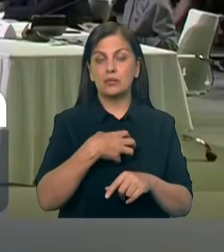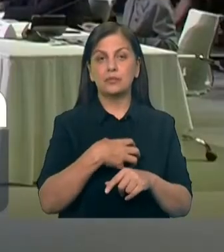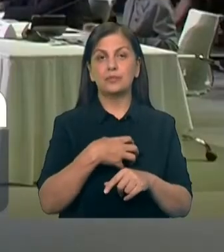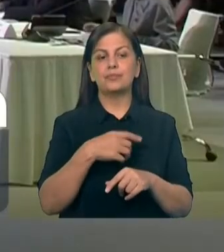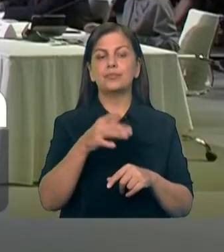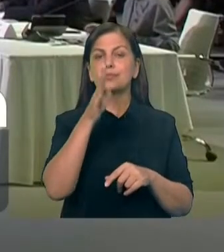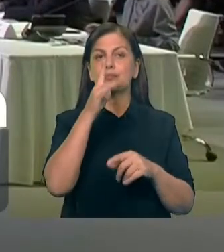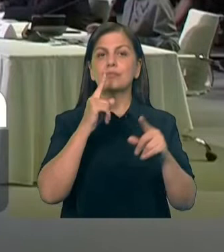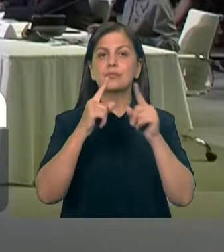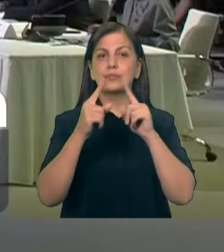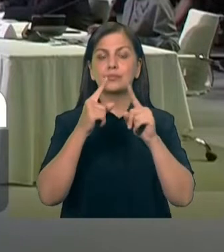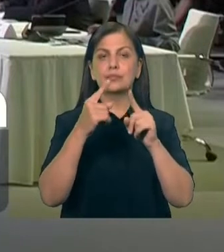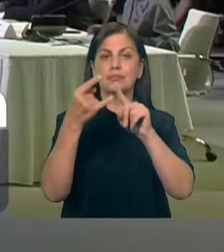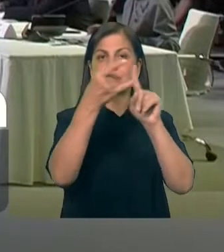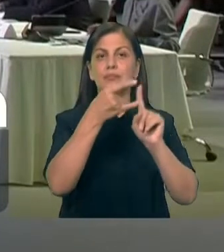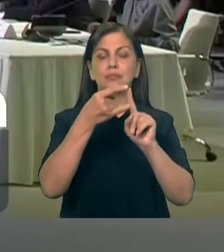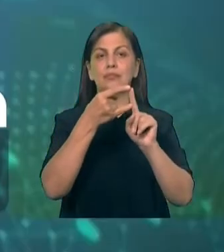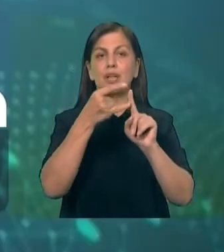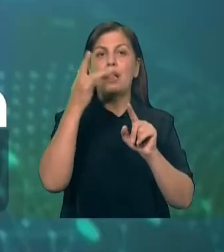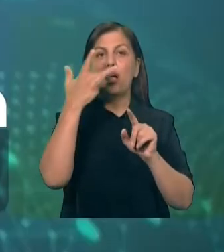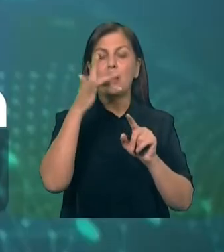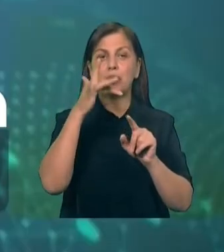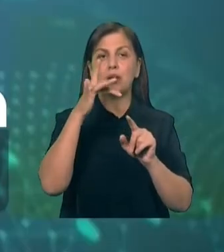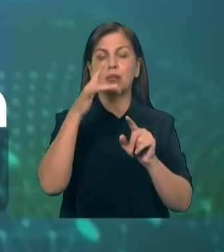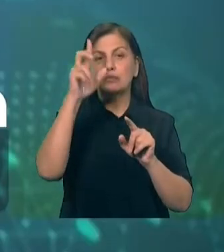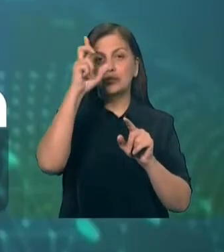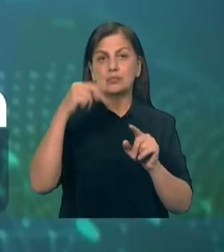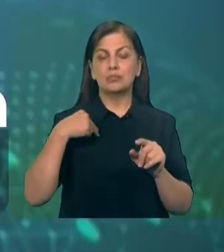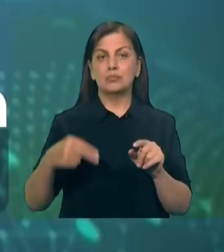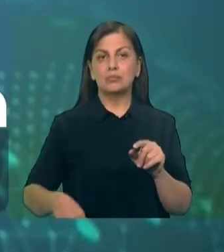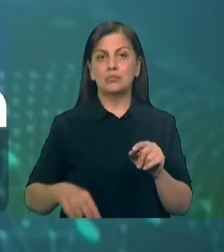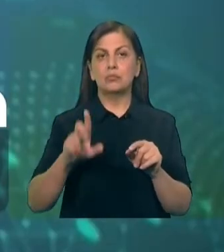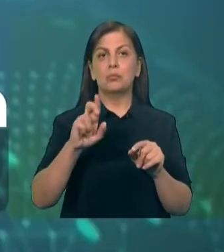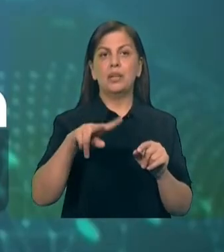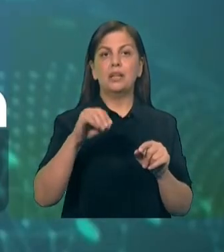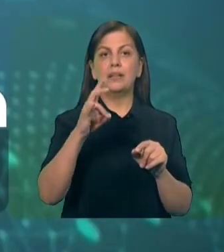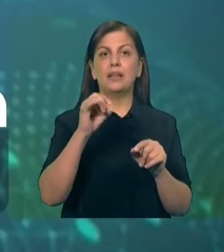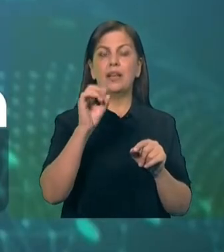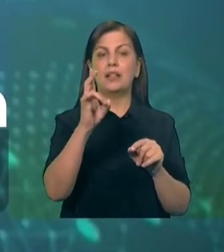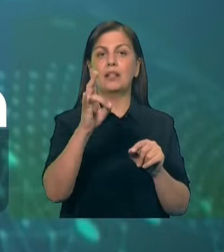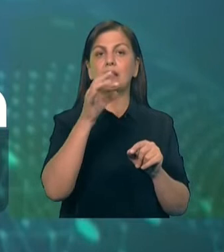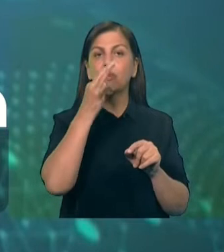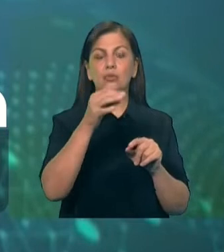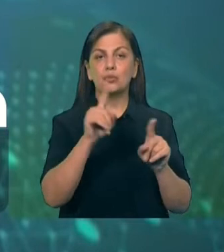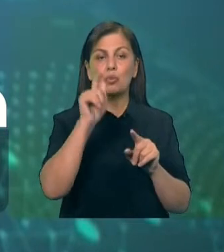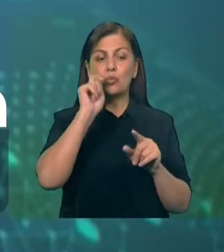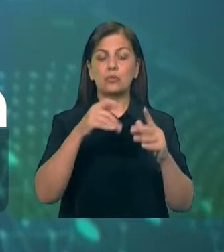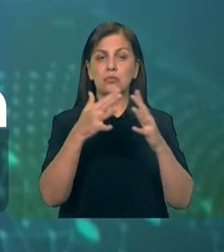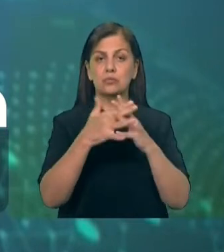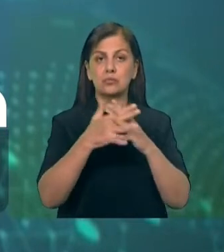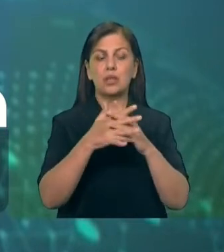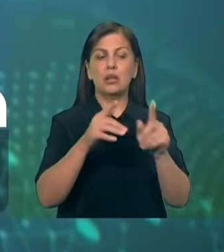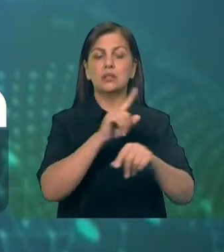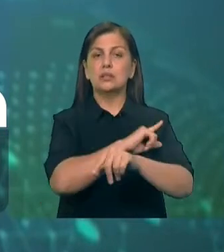Samitə video konferans vasitəsilə qoşulan Birləşmiş Ştatların dövlət katibi Antony Blinken bildirib ki, Ukraynadakı müharibə bir daha güclü